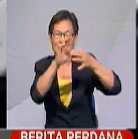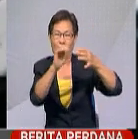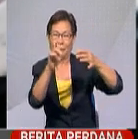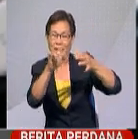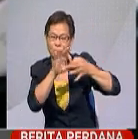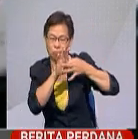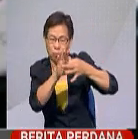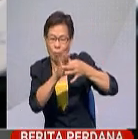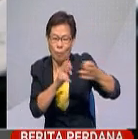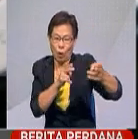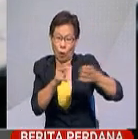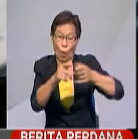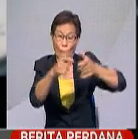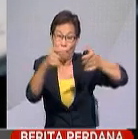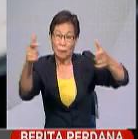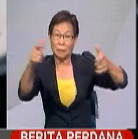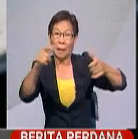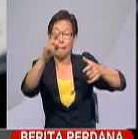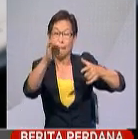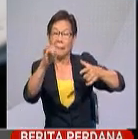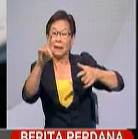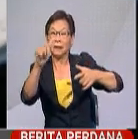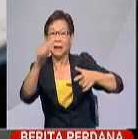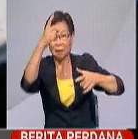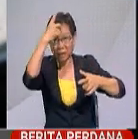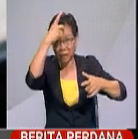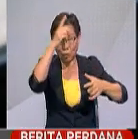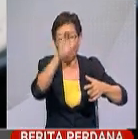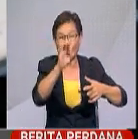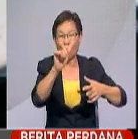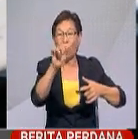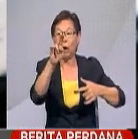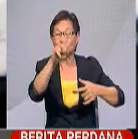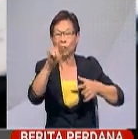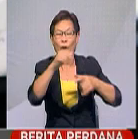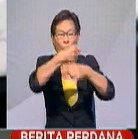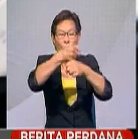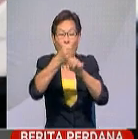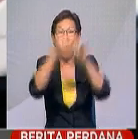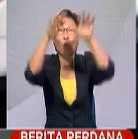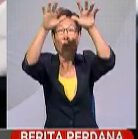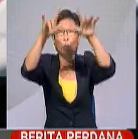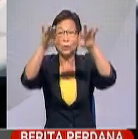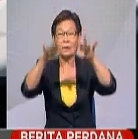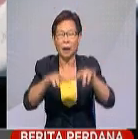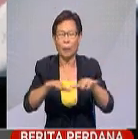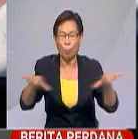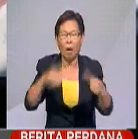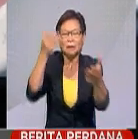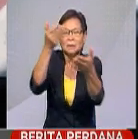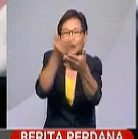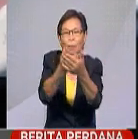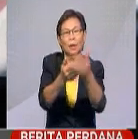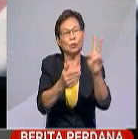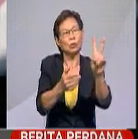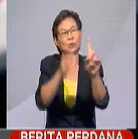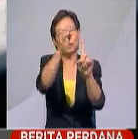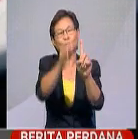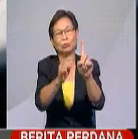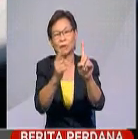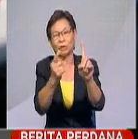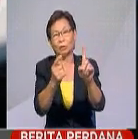Malaysia. Pengurus Besar MADA, Dato' Fauzi Ali berkata, operasi pembenihan awan akan dilaksanakan sehingga 21 Januari